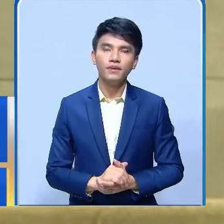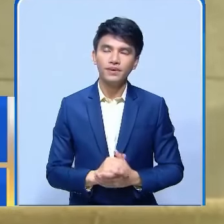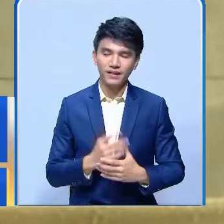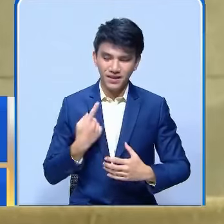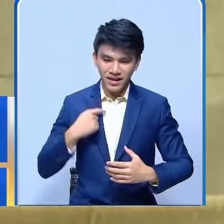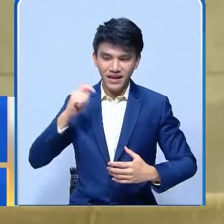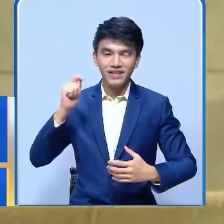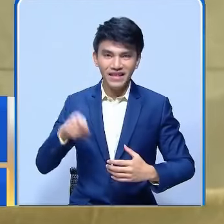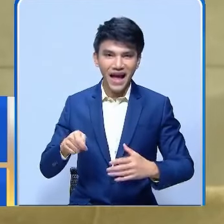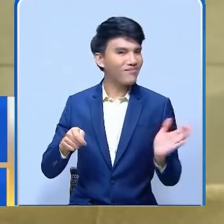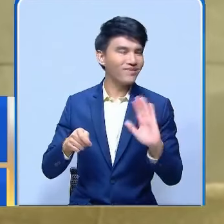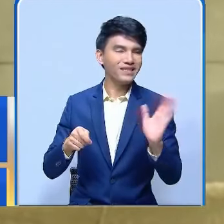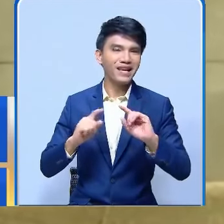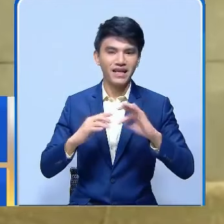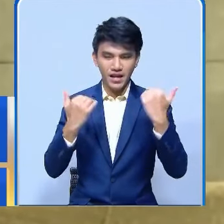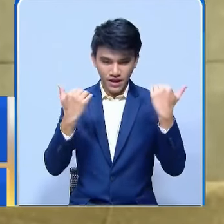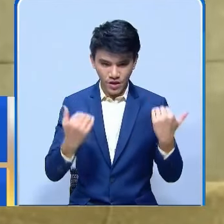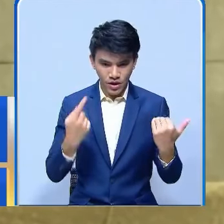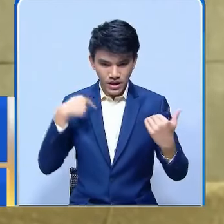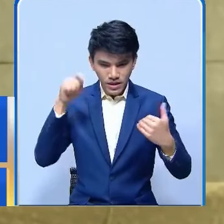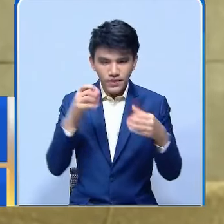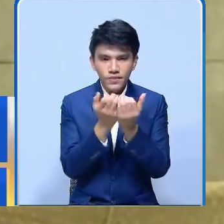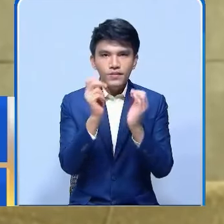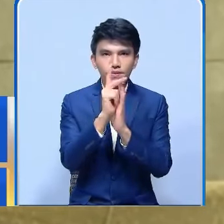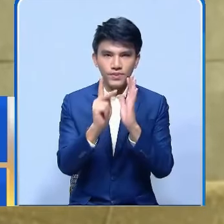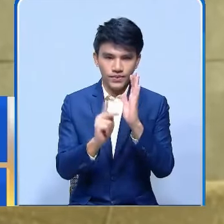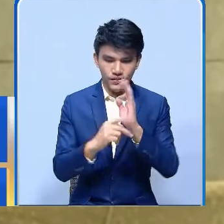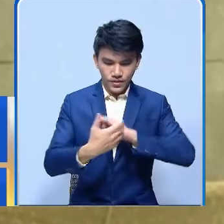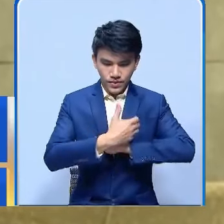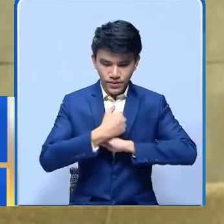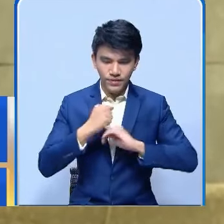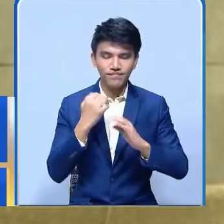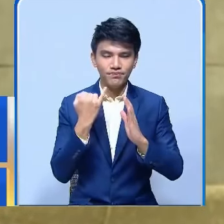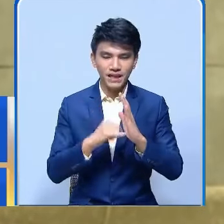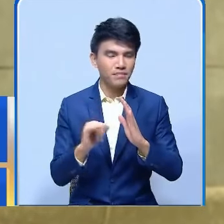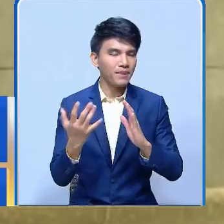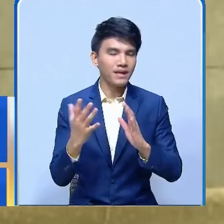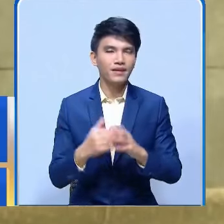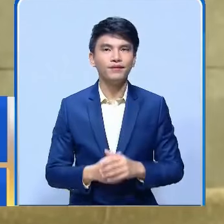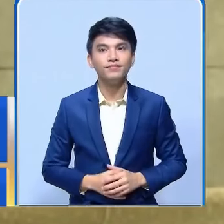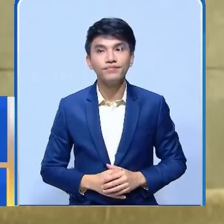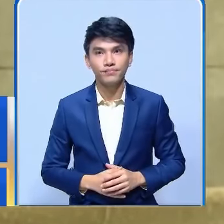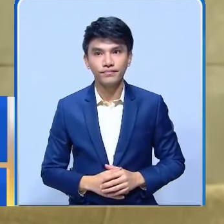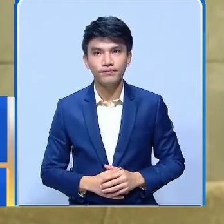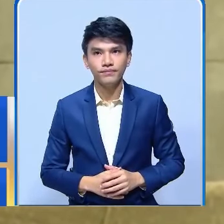าใช้สิ่งที่ไปศาลรัฐธรรมนูญมันไม่ได้ผิดตามกฎหมายการเมืองเลยเรื่อง